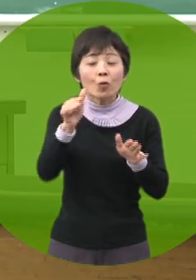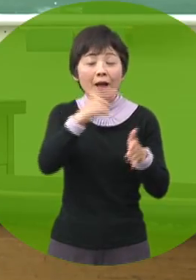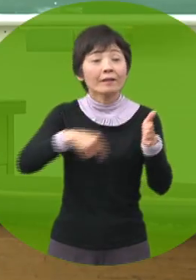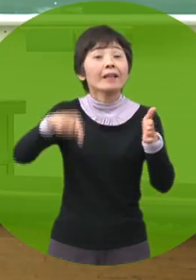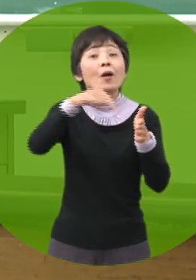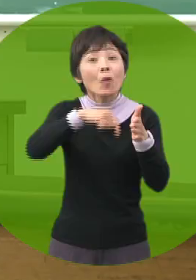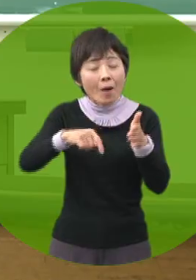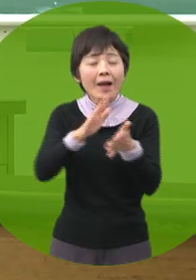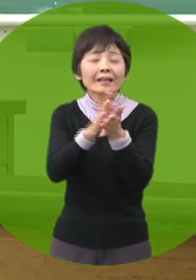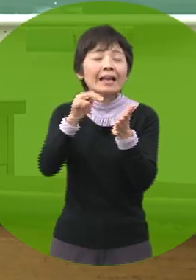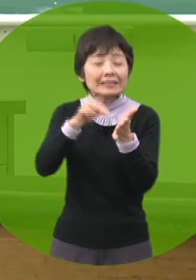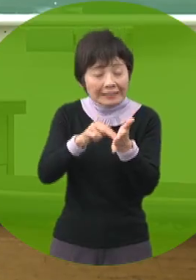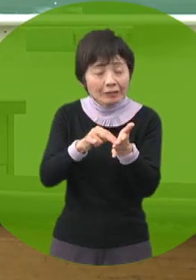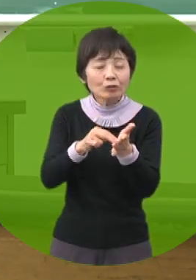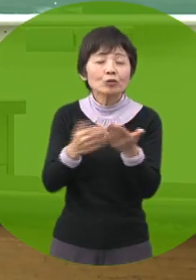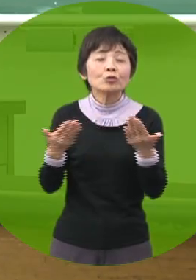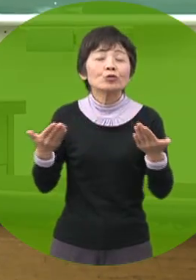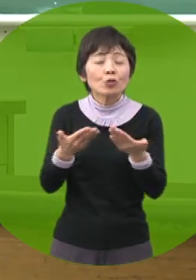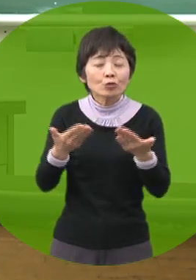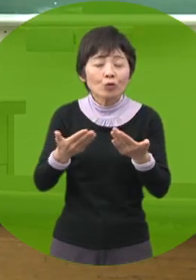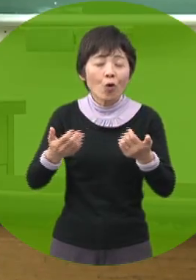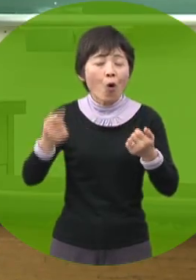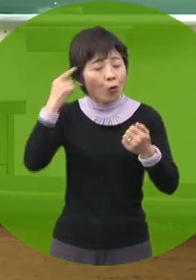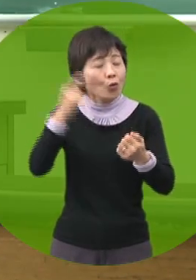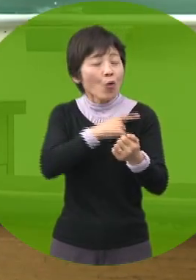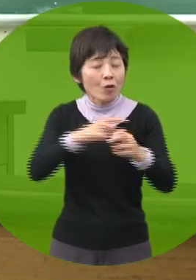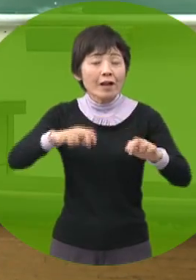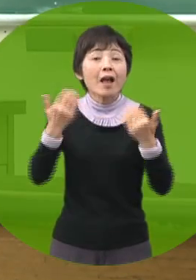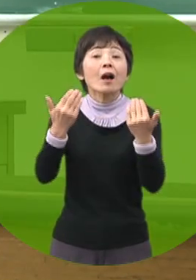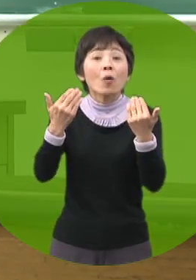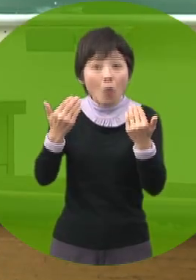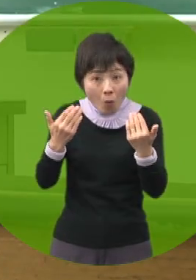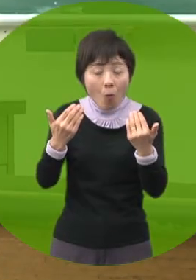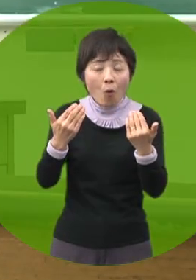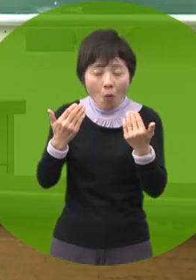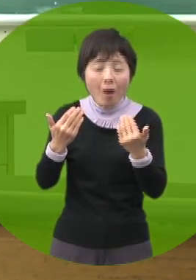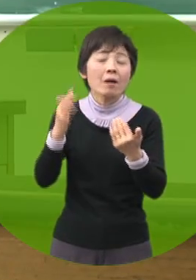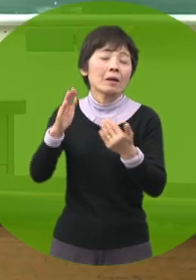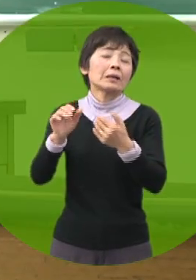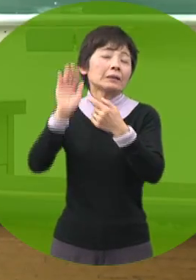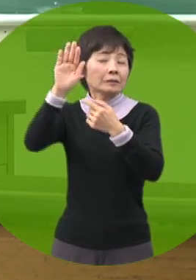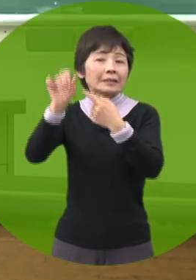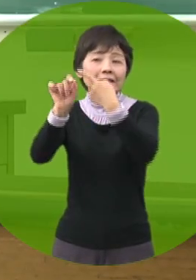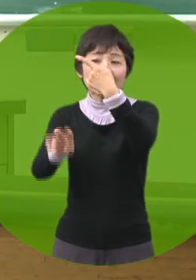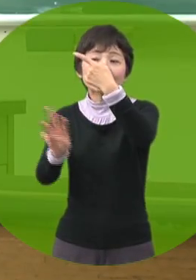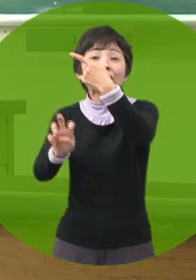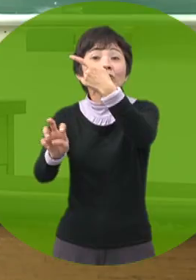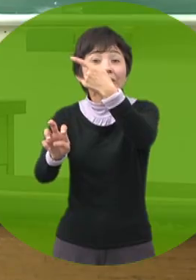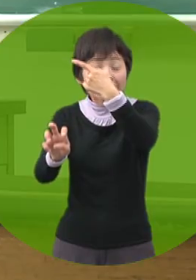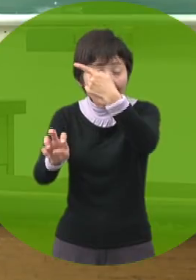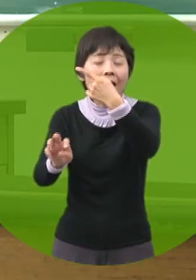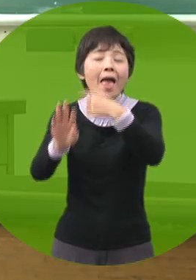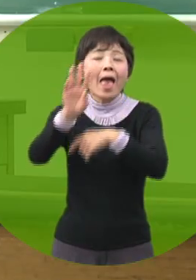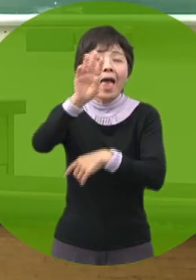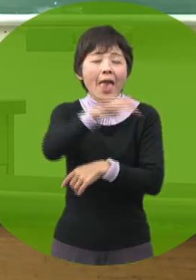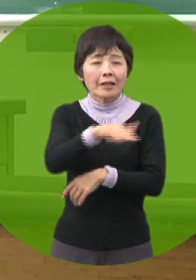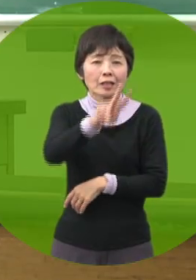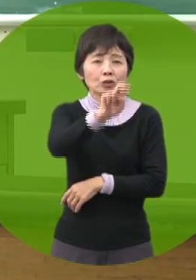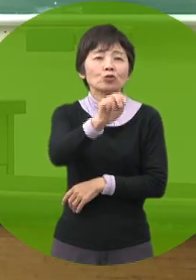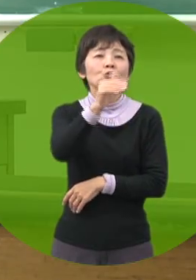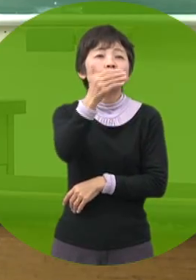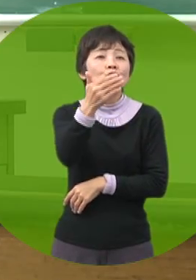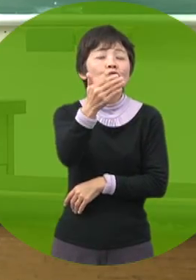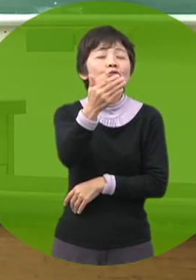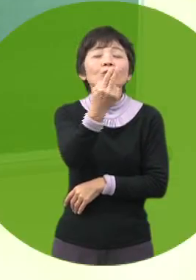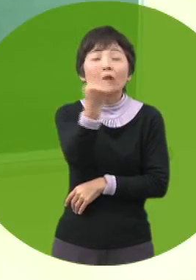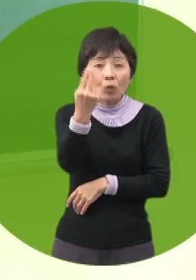した県立職業能力開発校の両校では、1月30日から平成29年度の訓練生の募集